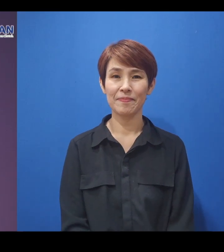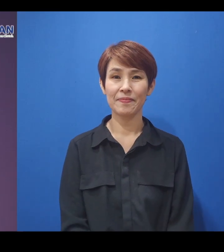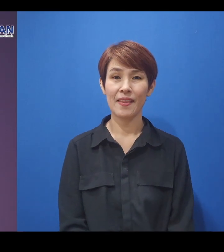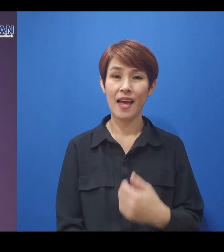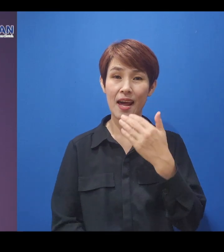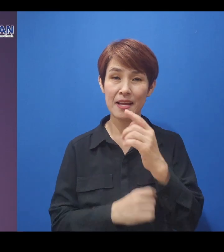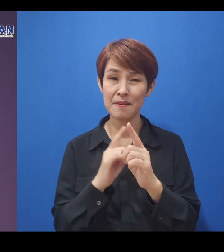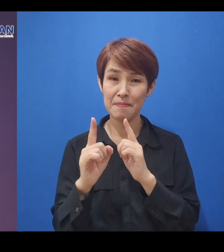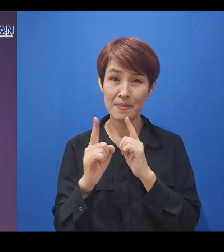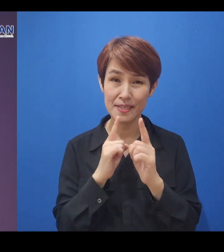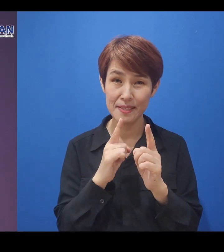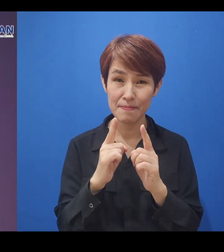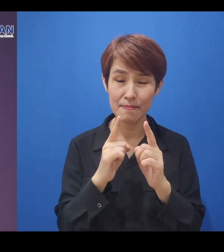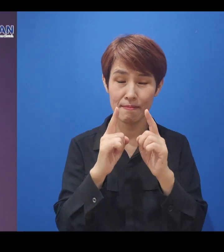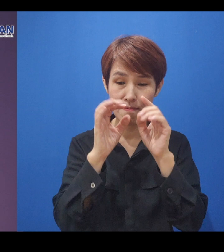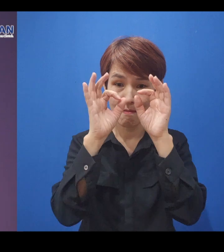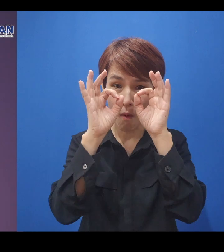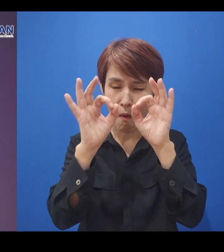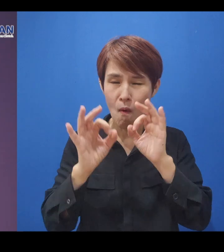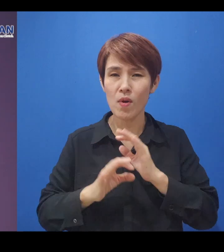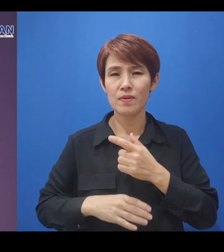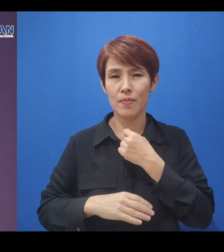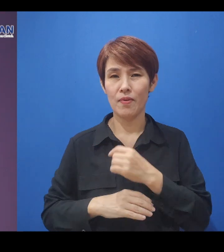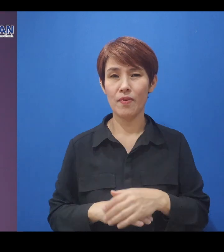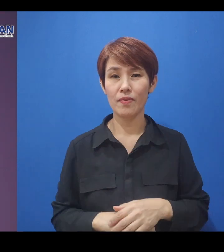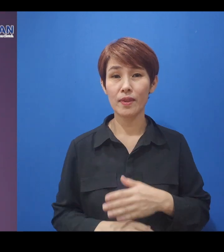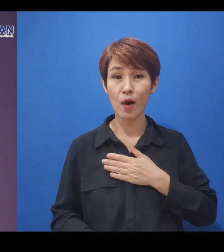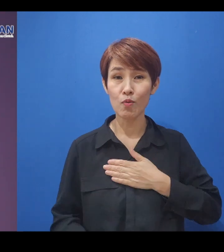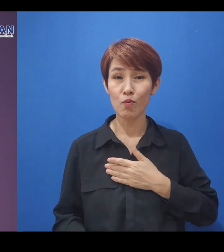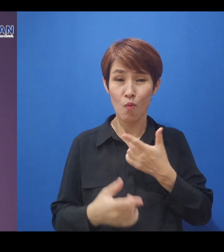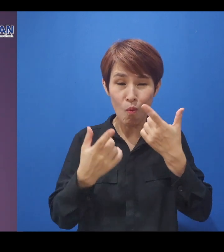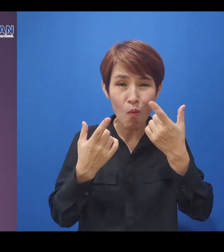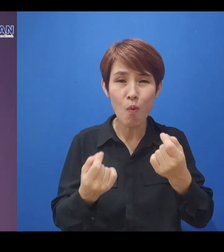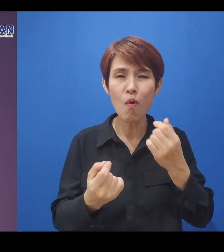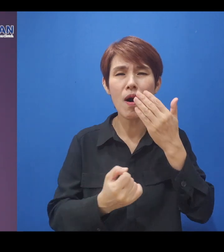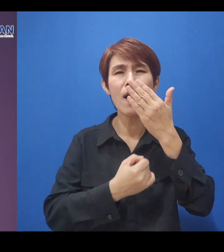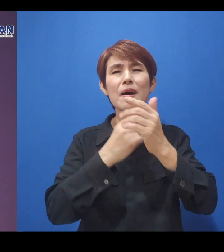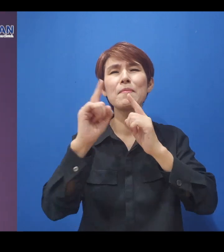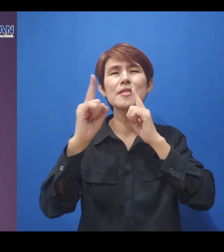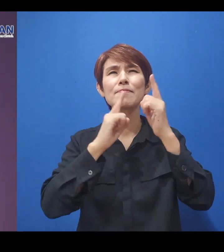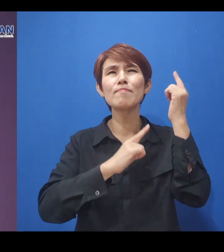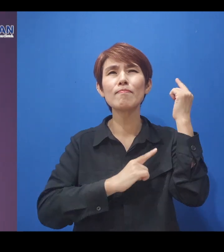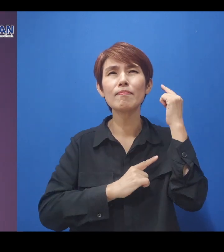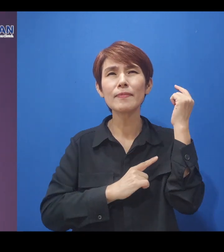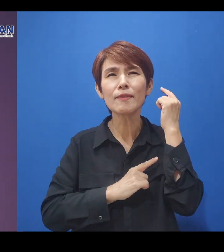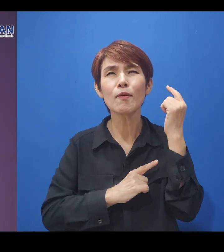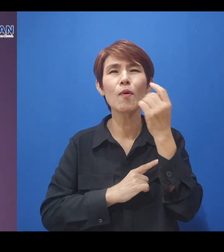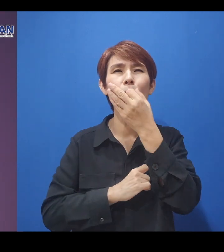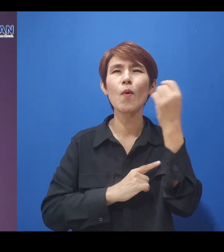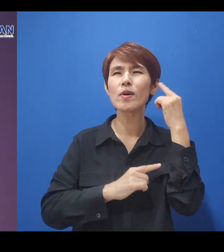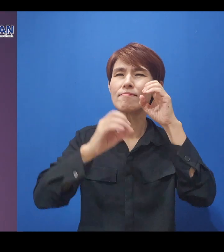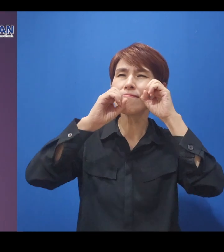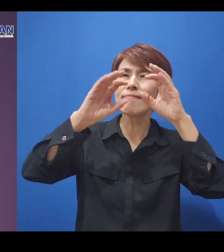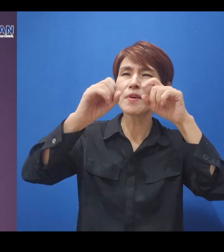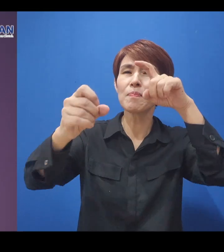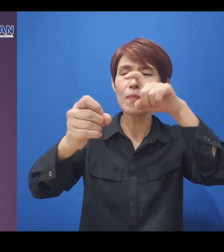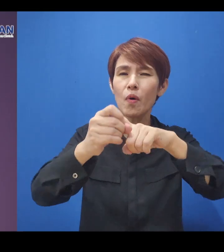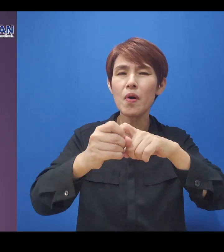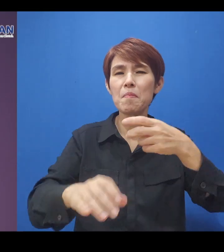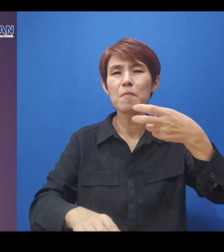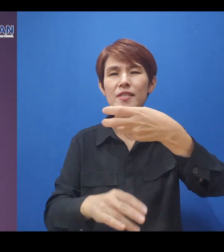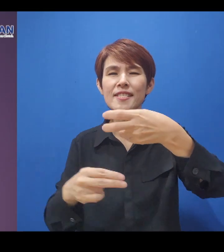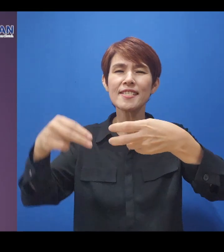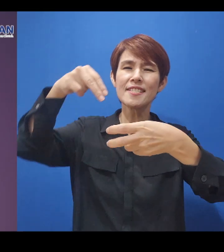말씀 때문에. 그래서 갑자기 버스 위에도 뛰어 올라가고요. 산 위에도 올라가고요. 사람 많은데도